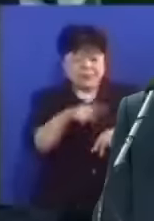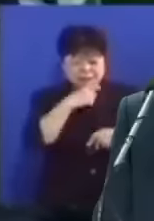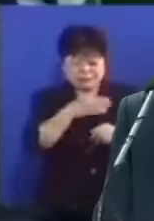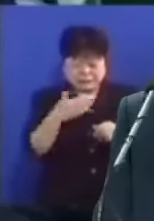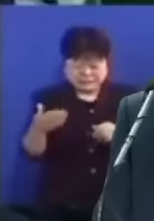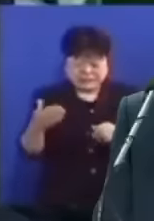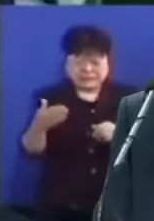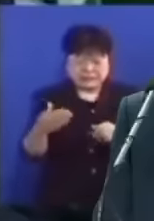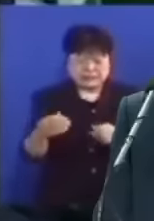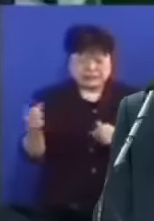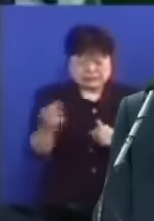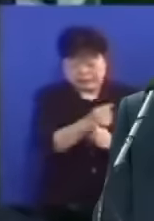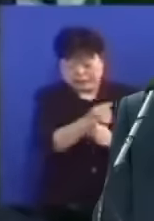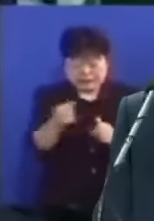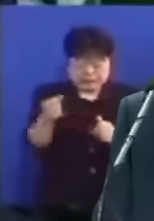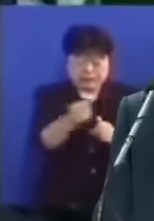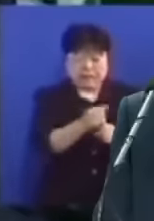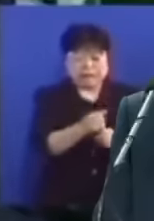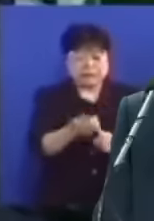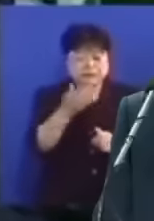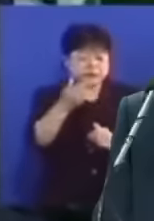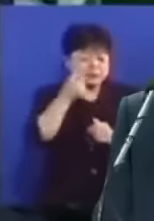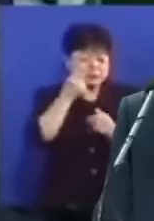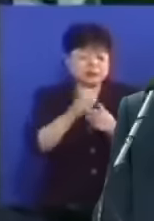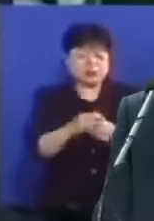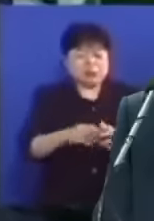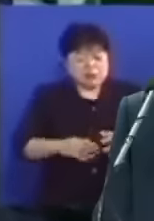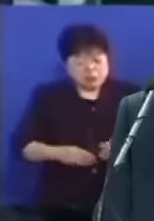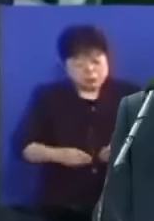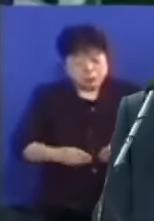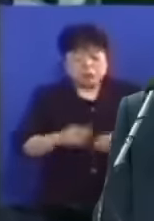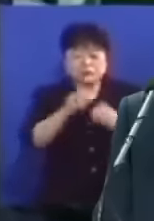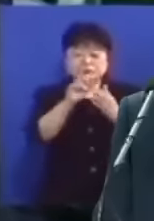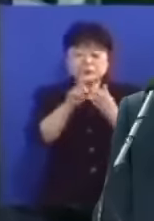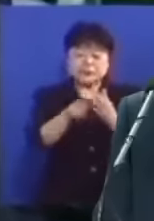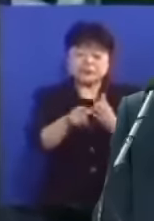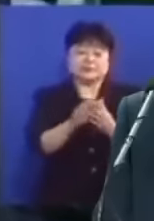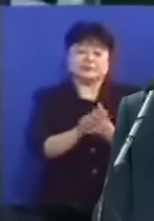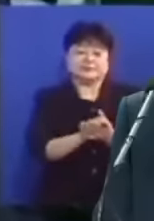피투성이가 되도록 얻어맞고 음식도 못 먹고 배도 고픈데